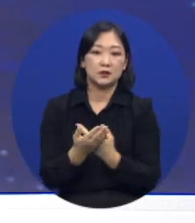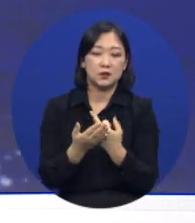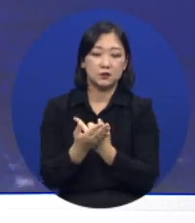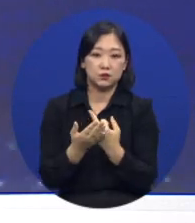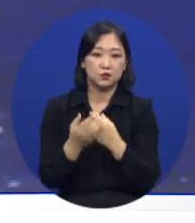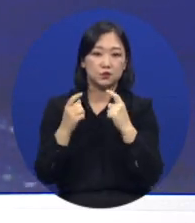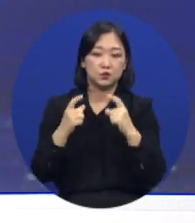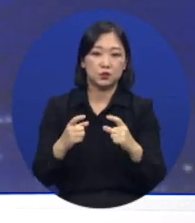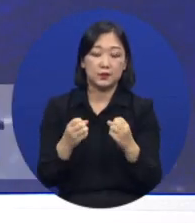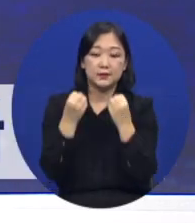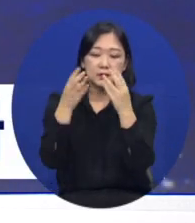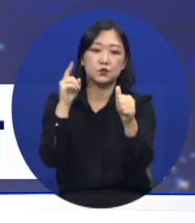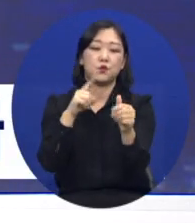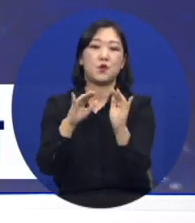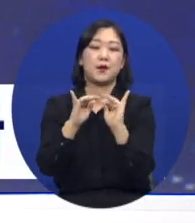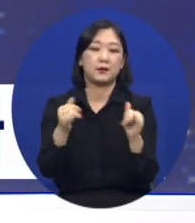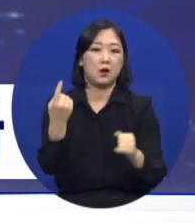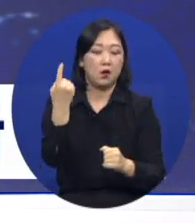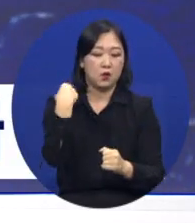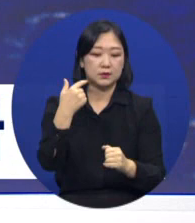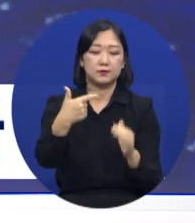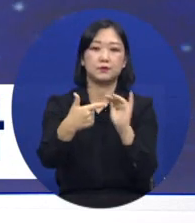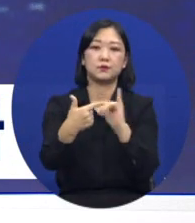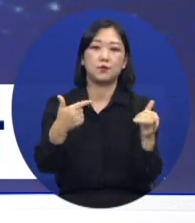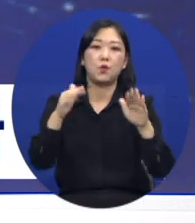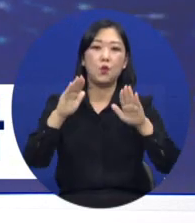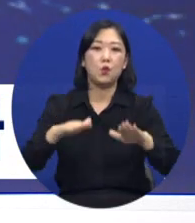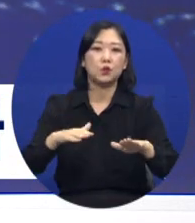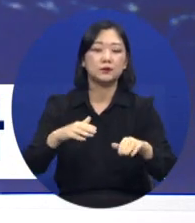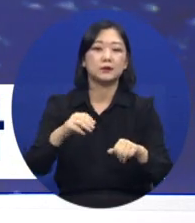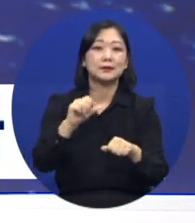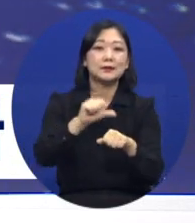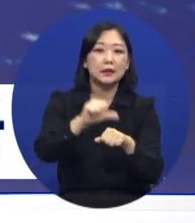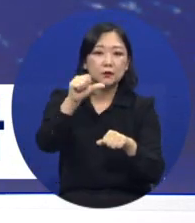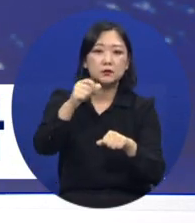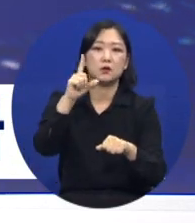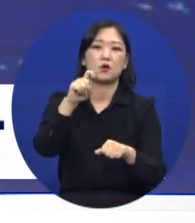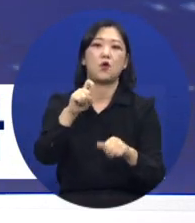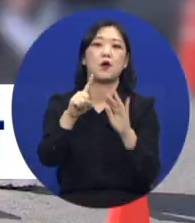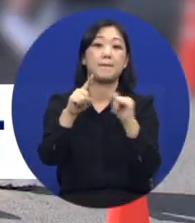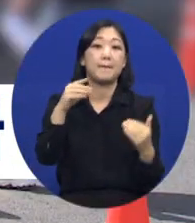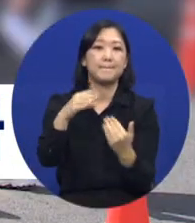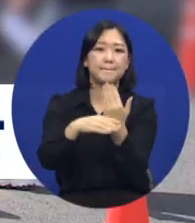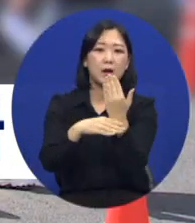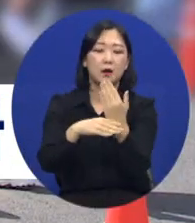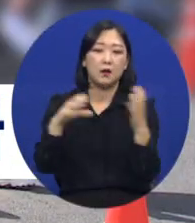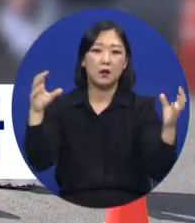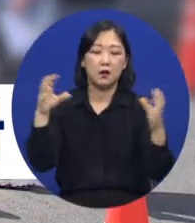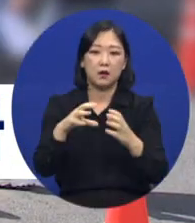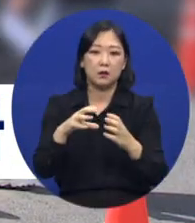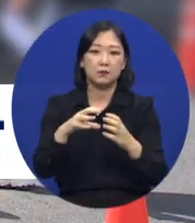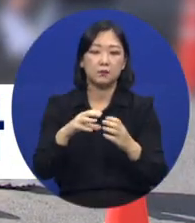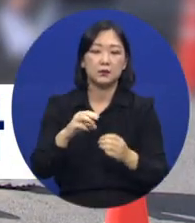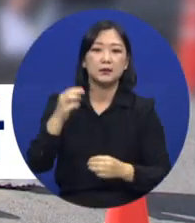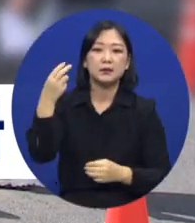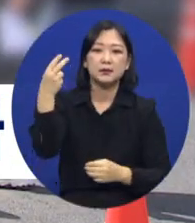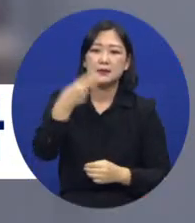제주에서는 코로나19 신규 확진자가 어제 6명, 오늘 오후 5시까지 11명 발생해 누적 확진자